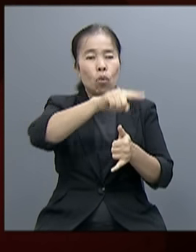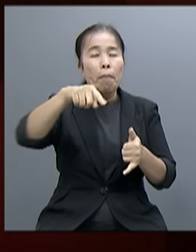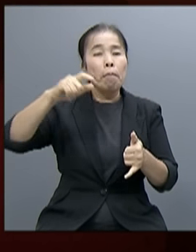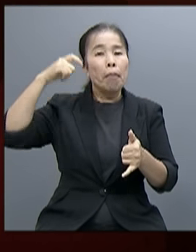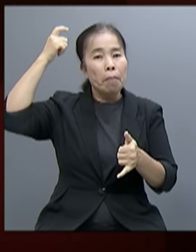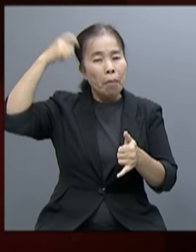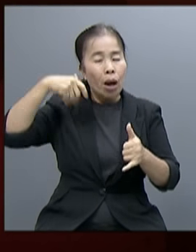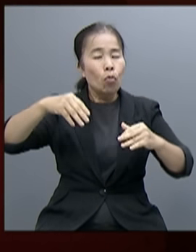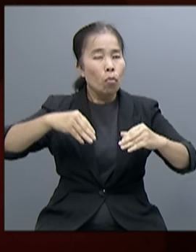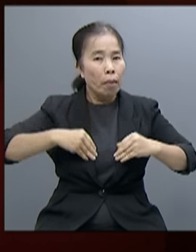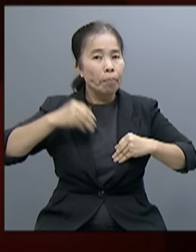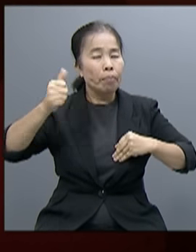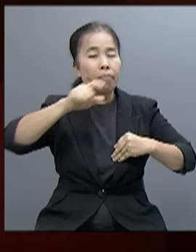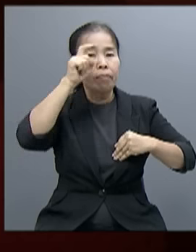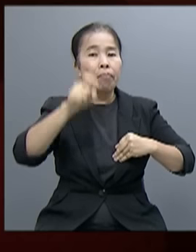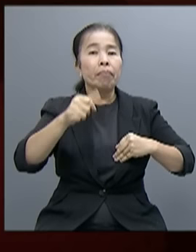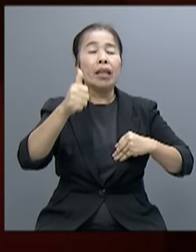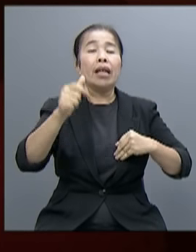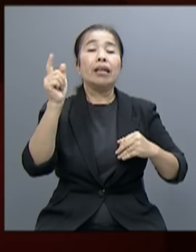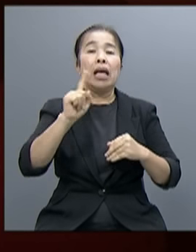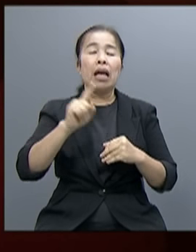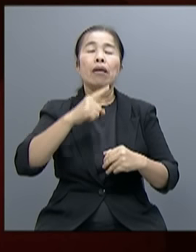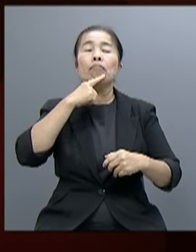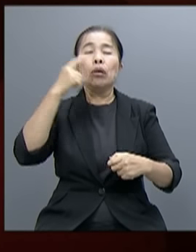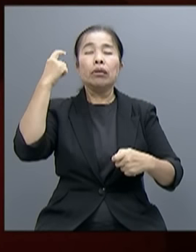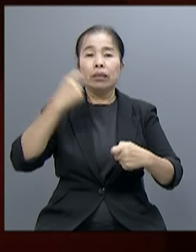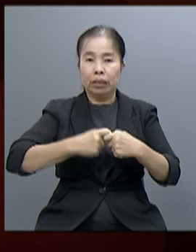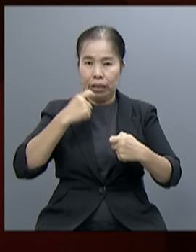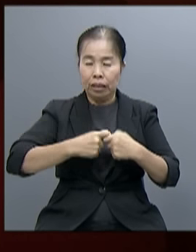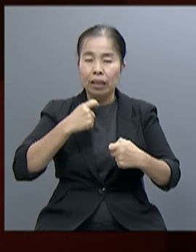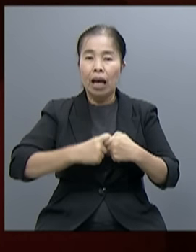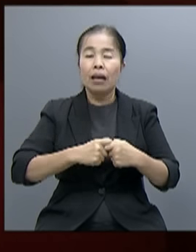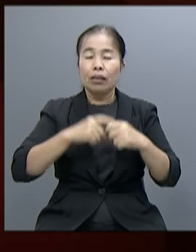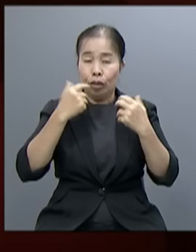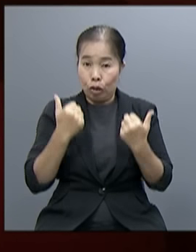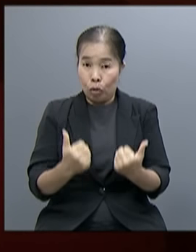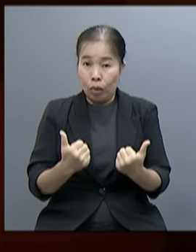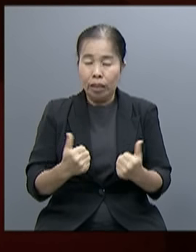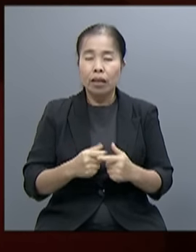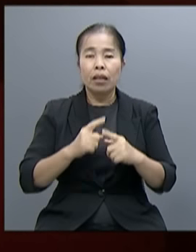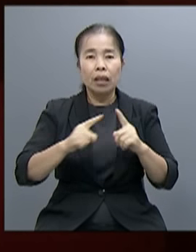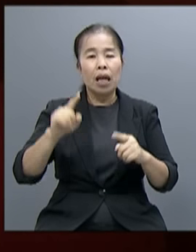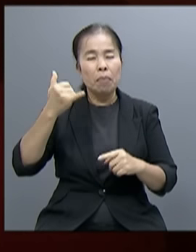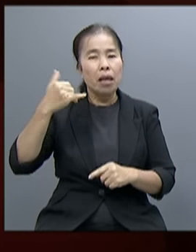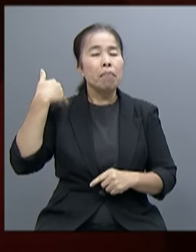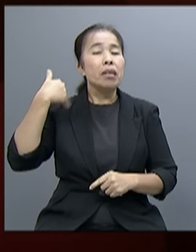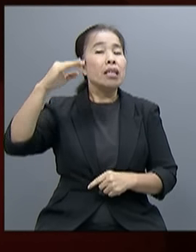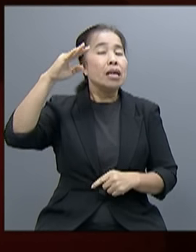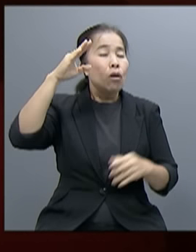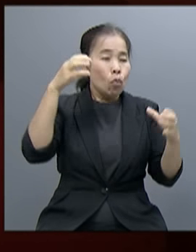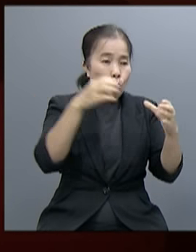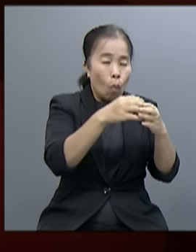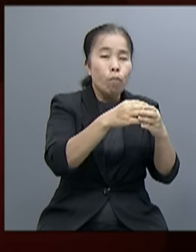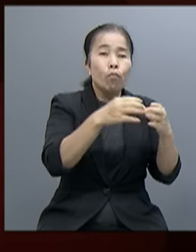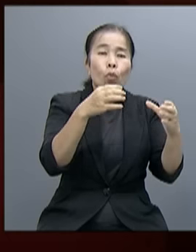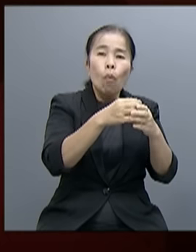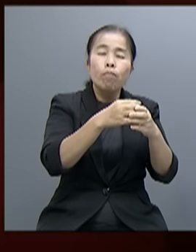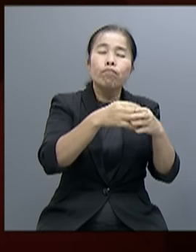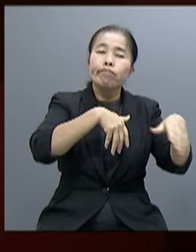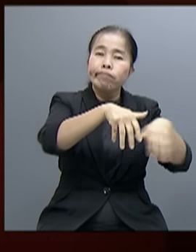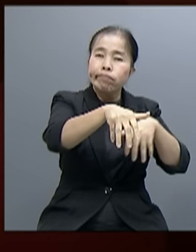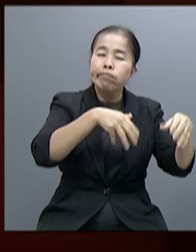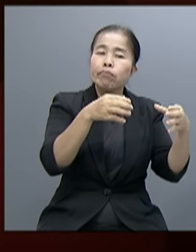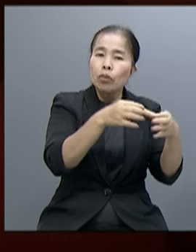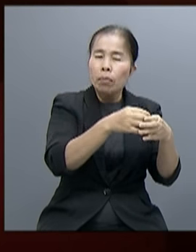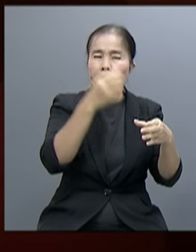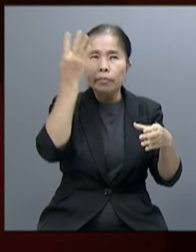มคิดว่ายากอยู่นะครับในระยะแรกตอนนี้หรือแม้กระทั่งกองกำลังชนกลุ่มน้อยเองเนี่ยเขาก็ต้องไปนั่งขบคิดนะครับ